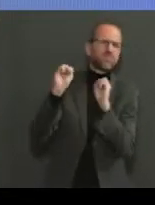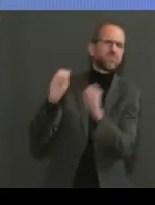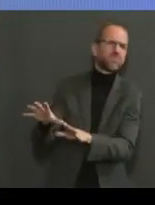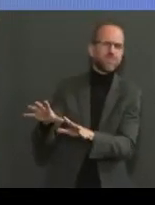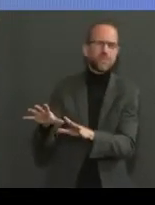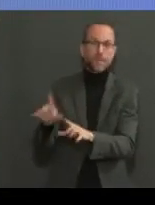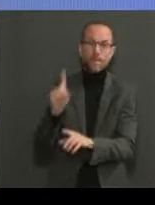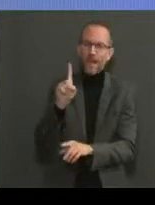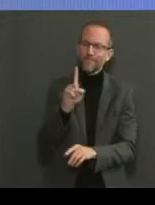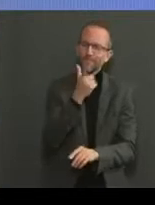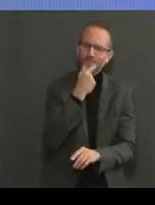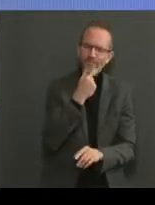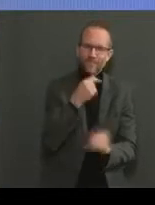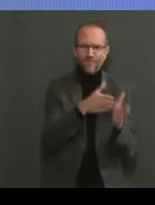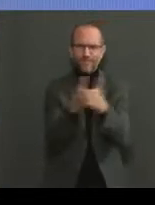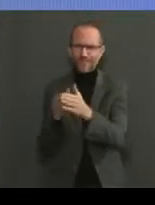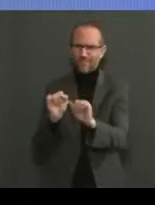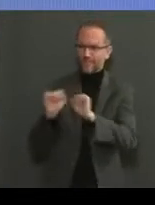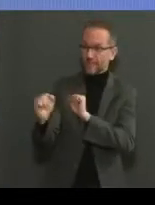tentation de vous voir à l'intérieur.